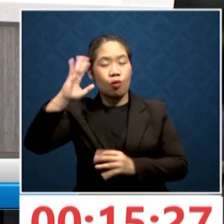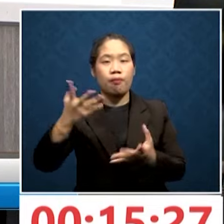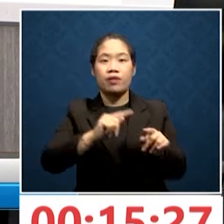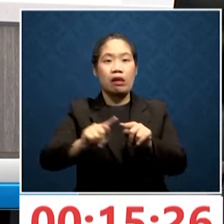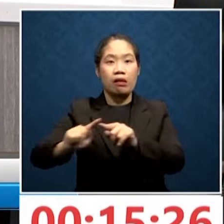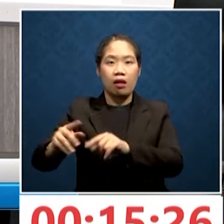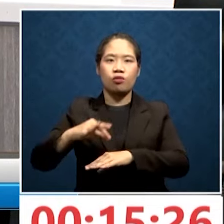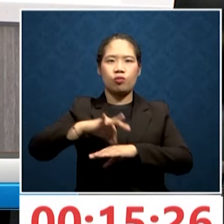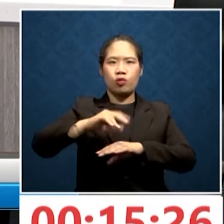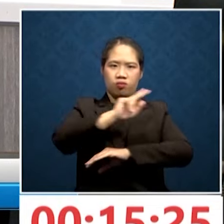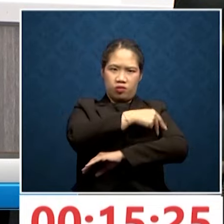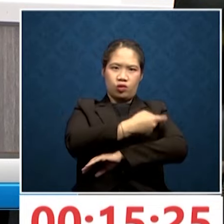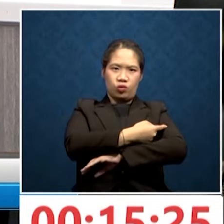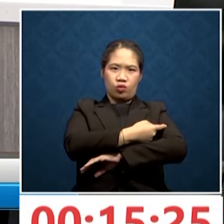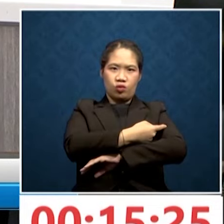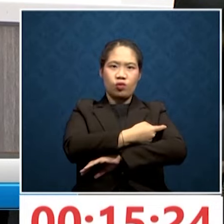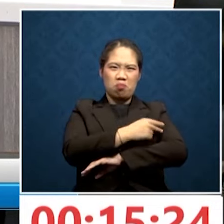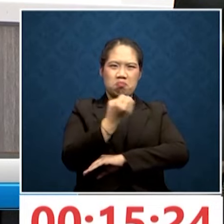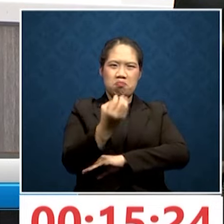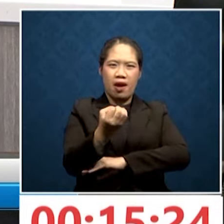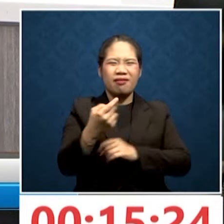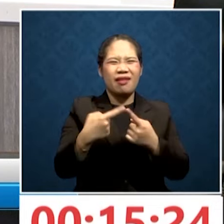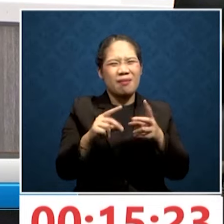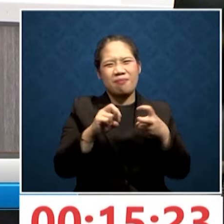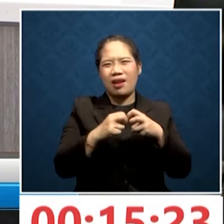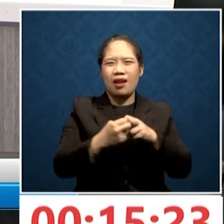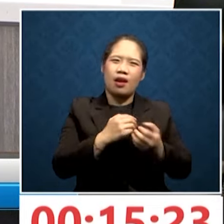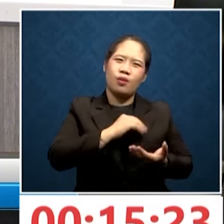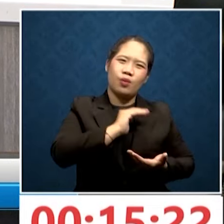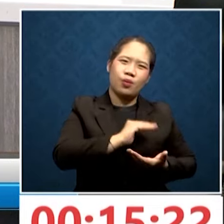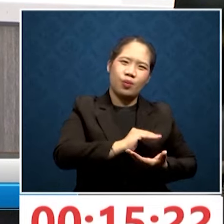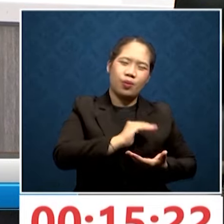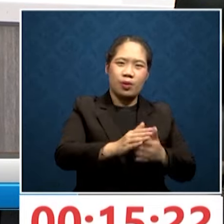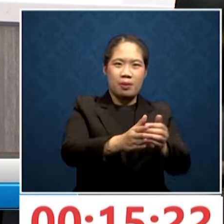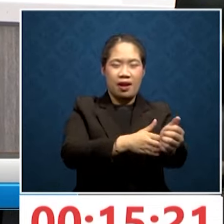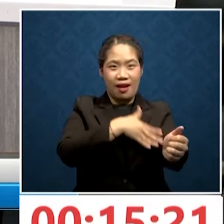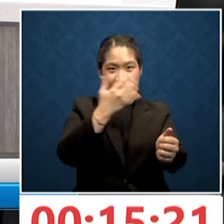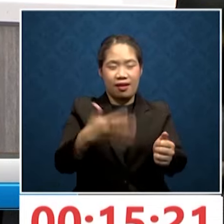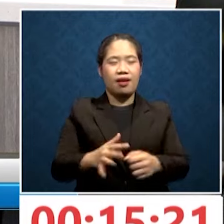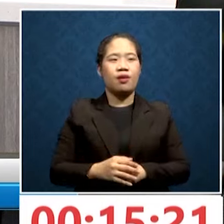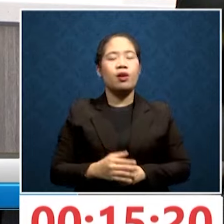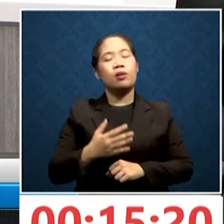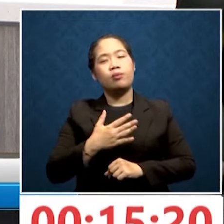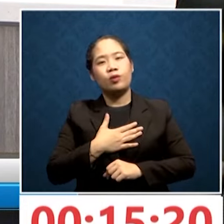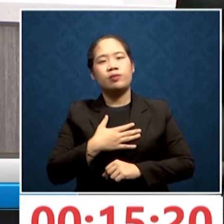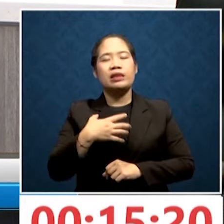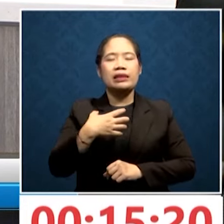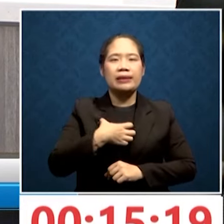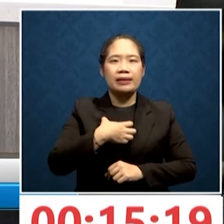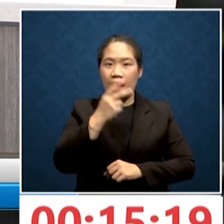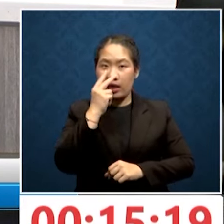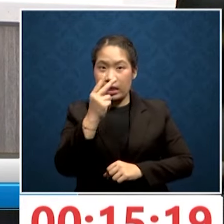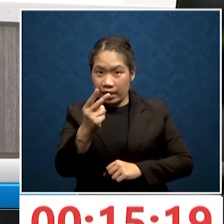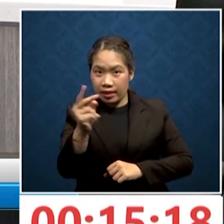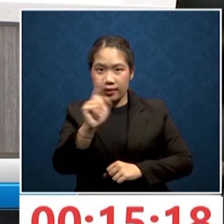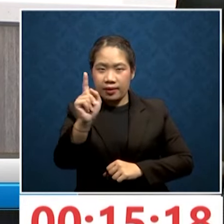ความมากของข้าราชการนั้นก็ล้วนแล้วแต่มีปัญหาที่สะสมหมักหมมมานานเพราะฉะนั้นผมจึงใคร่อยากจะเห็นความ